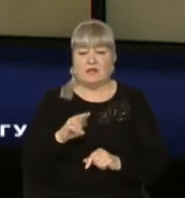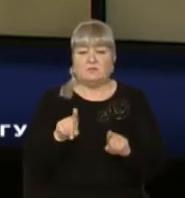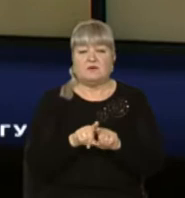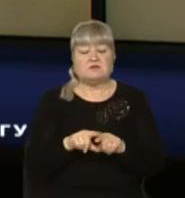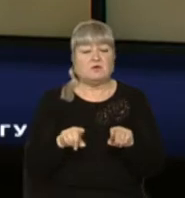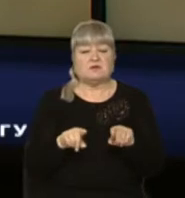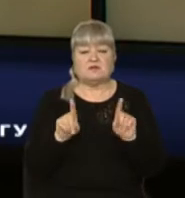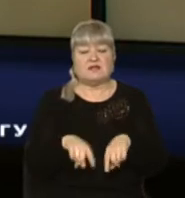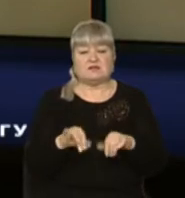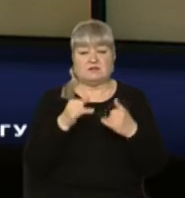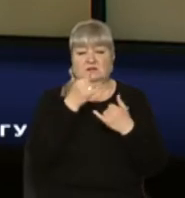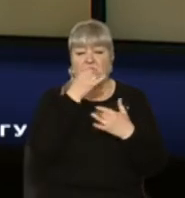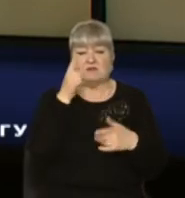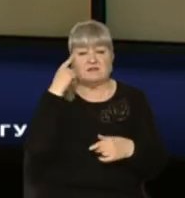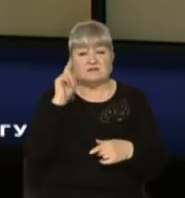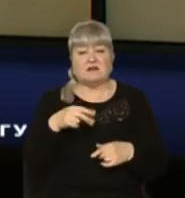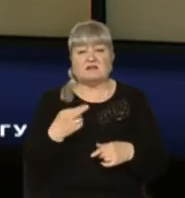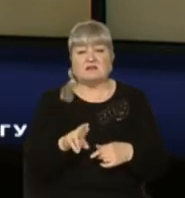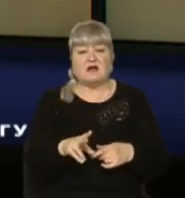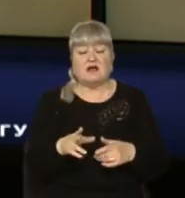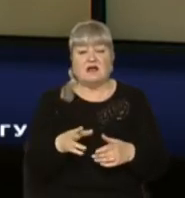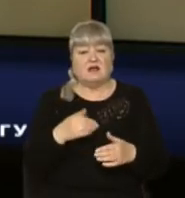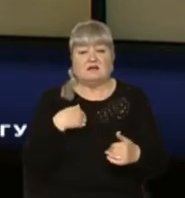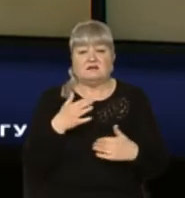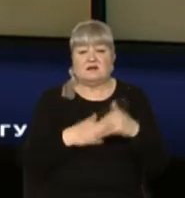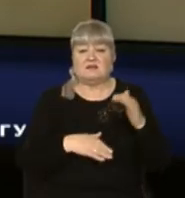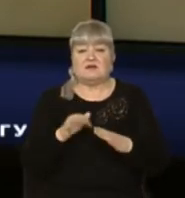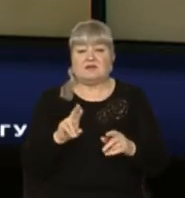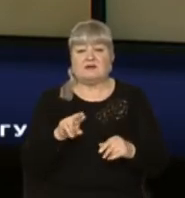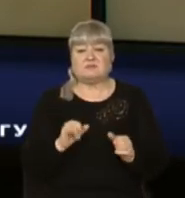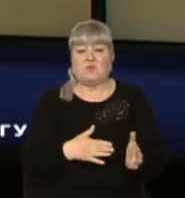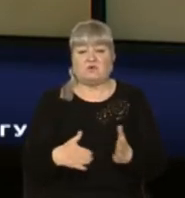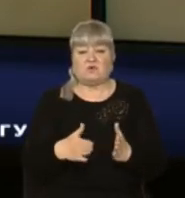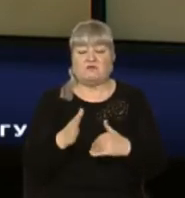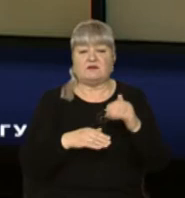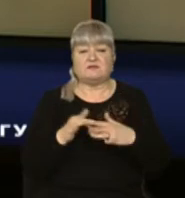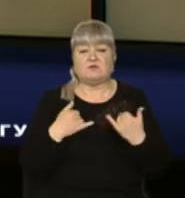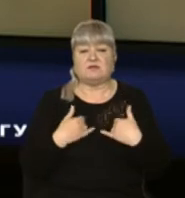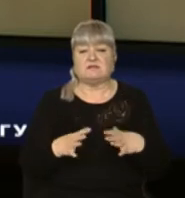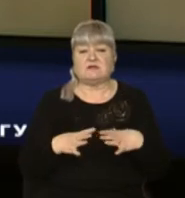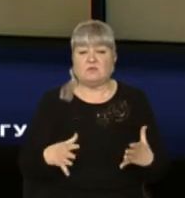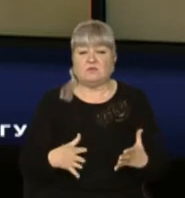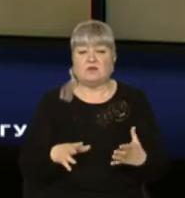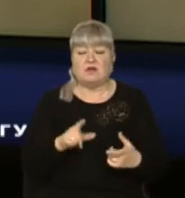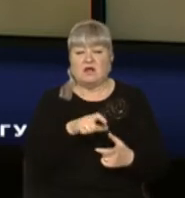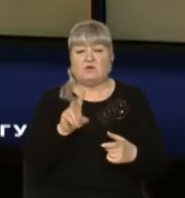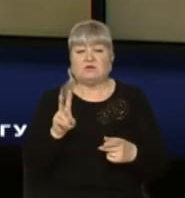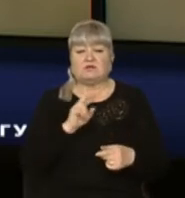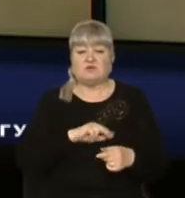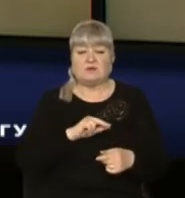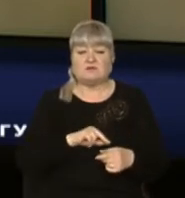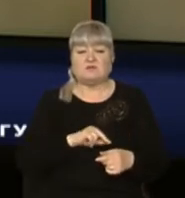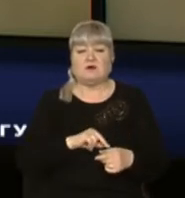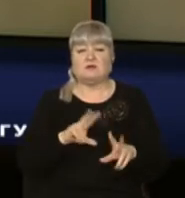могли знати, бо я, наприклад, по дорогах теж не є фахівець. Фахівців ми не мали. Навіть ті люди, які працювали, за це з